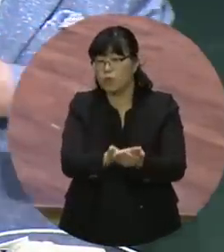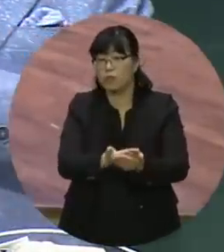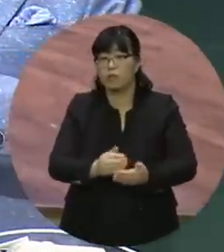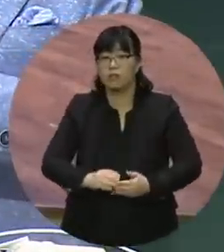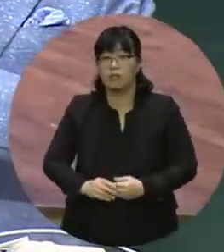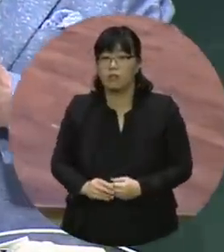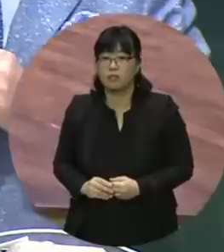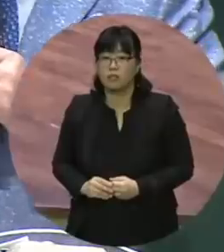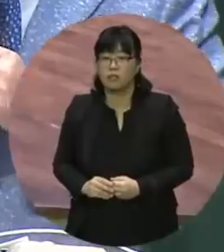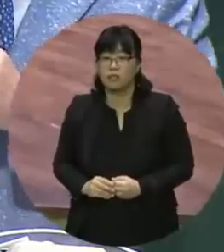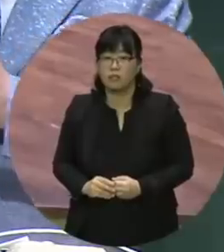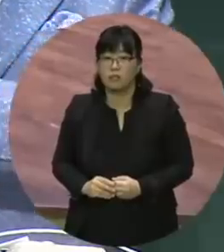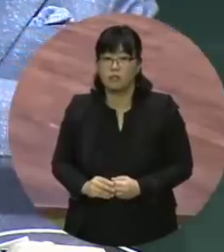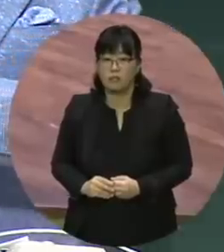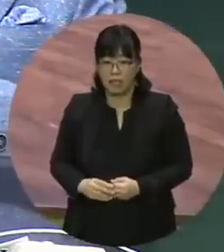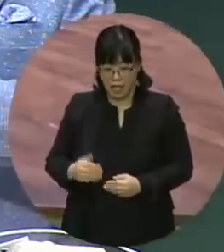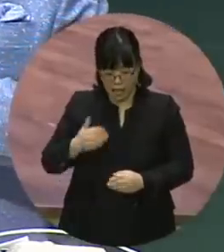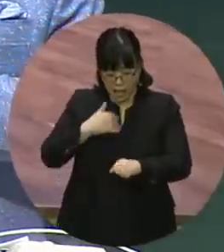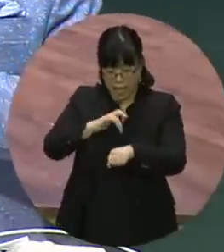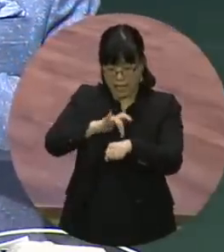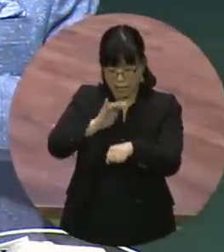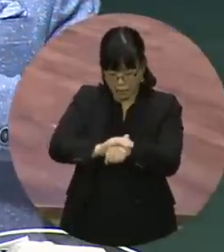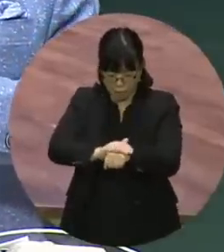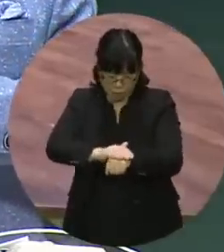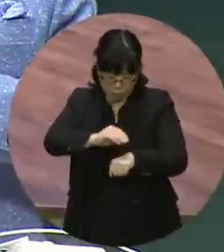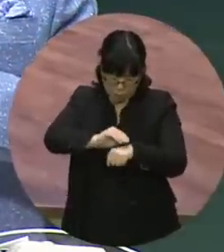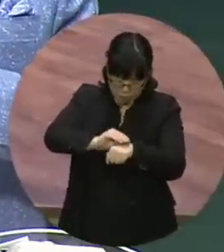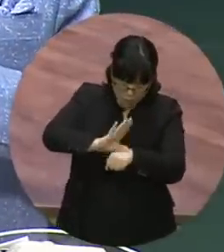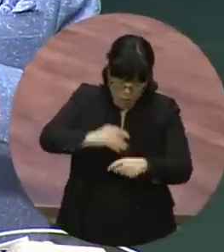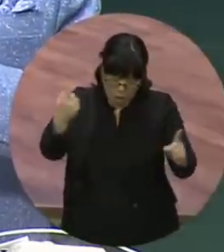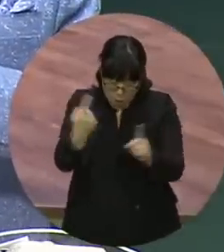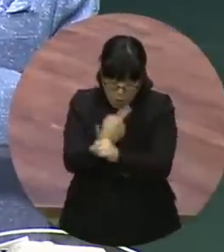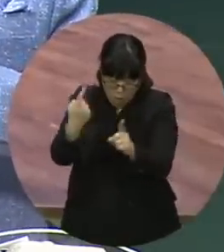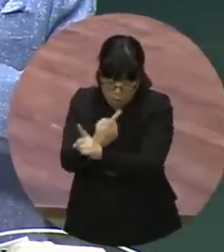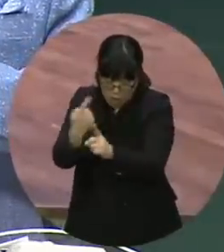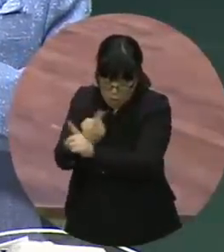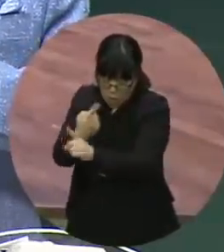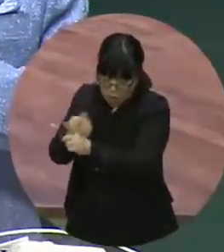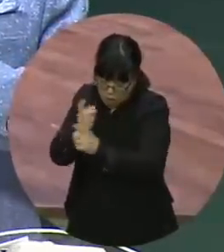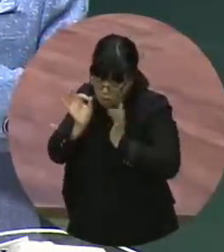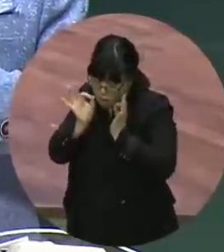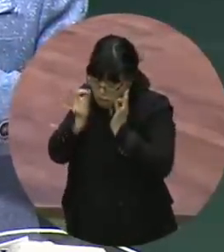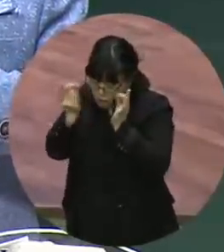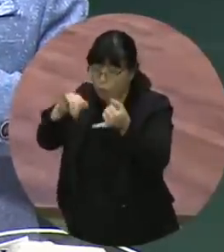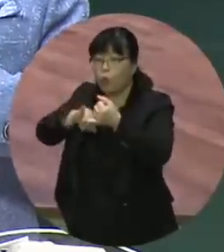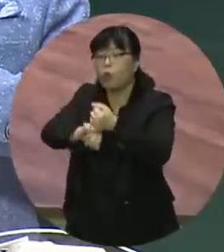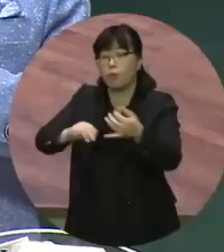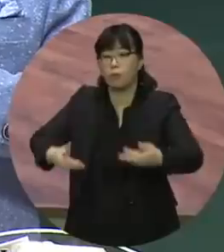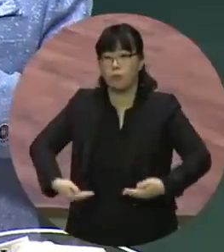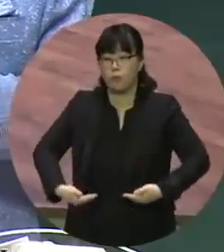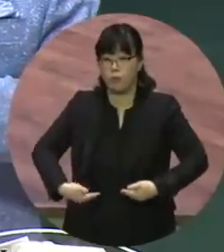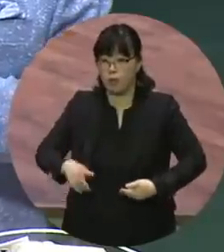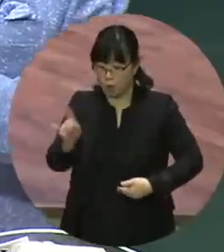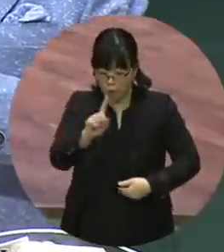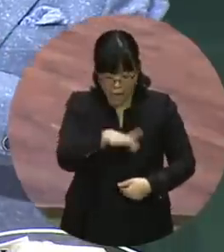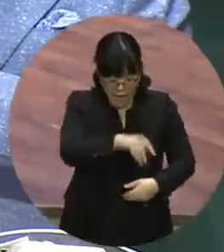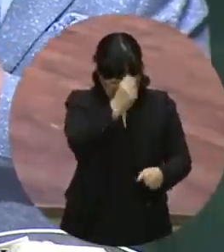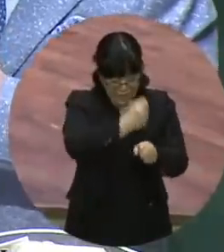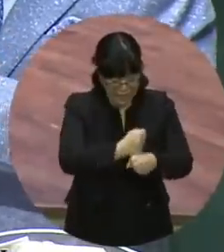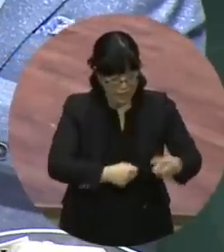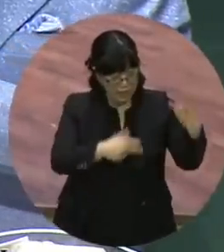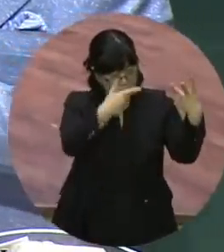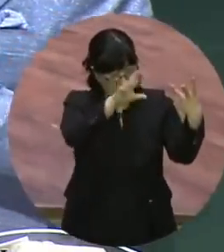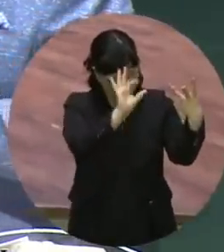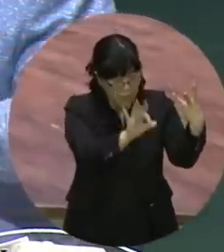그러니까 체질. 그러니까 체질을 바꾸는 겁니다, 체질. 신앙생활 하면서 자꾸 세속화되어 있는 창세기 3장에 나도 모르게